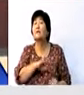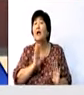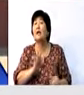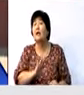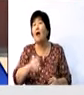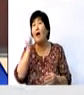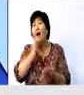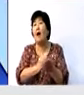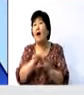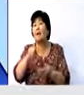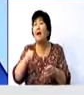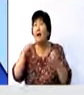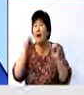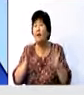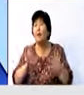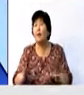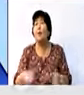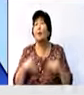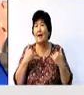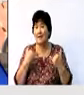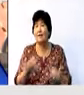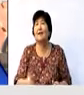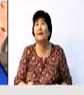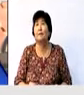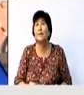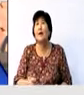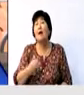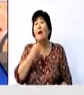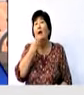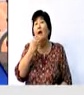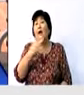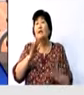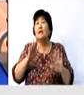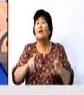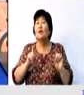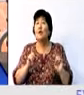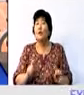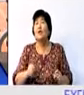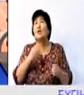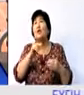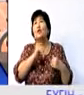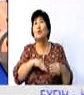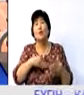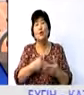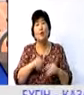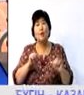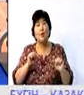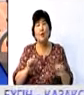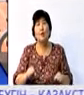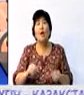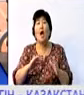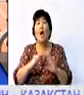емес, ардагерлерге де арнайы орын қарастырылған. Жақсы жерде отырып, жақсы жұмыс істеуге болады. Иә,